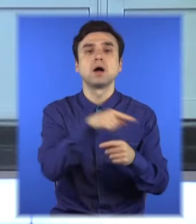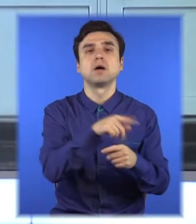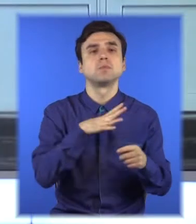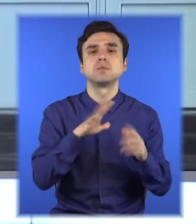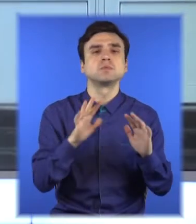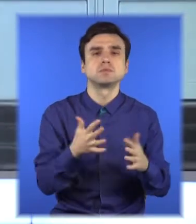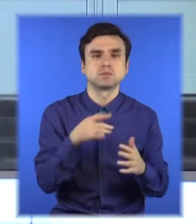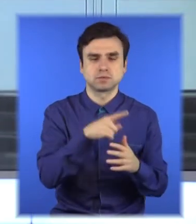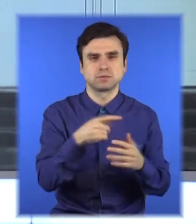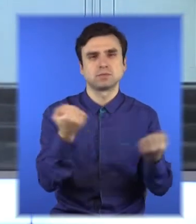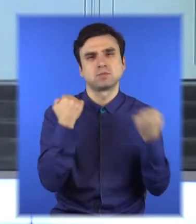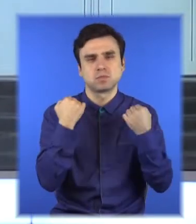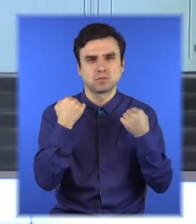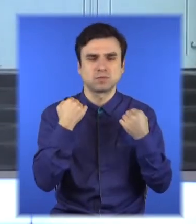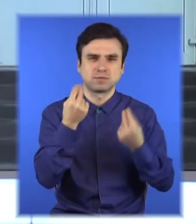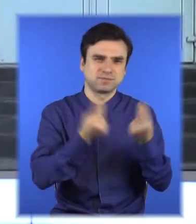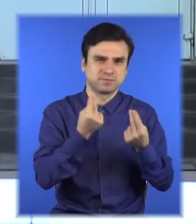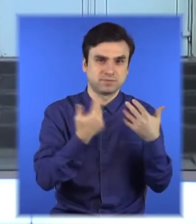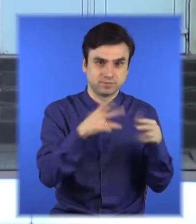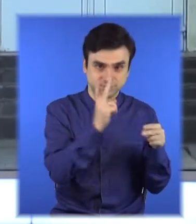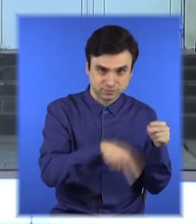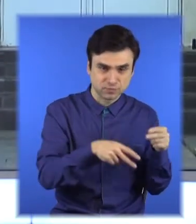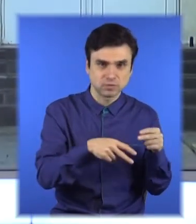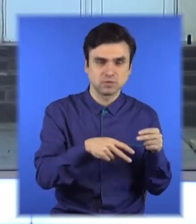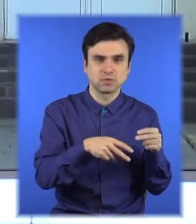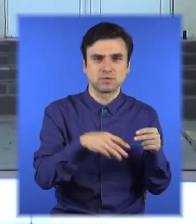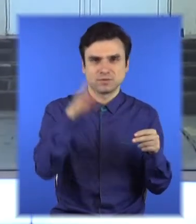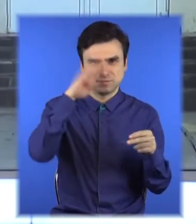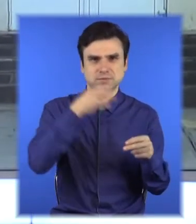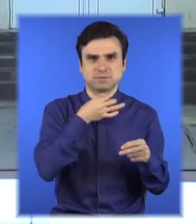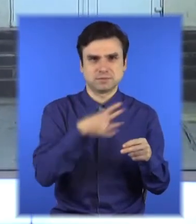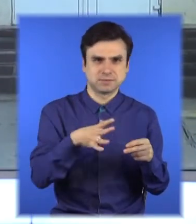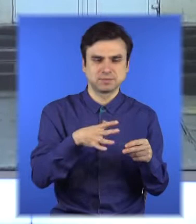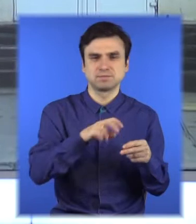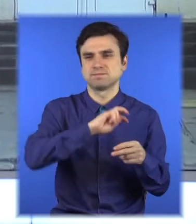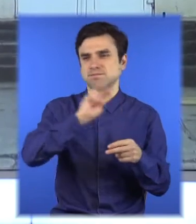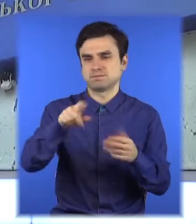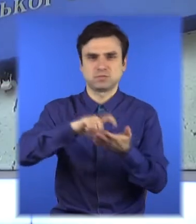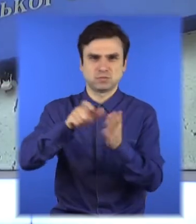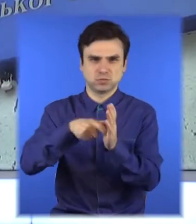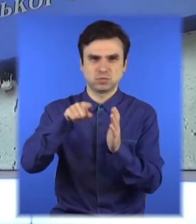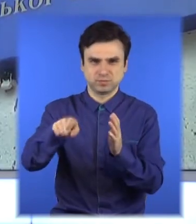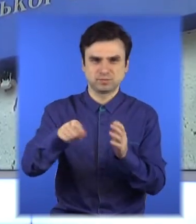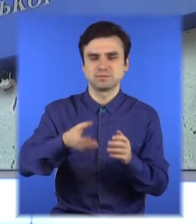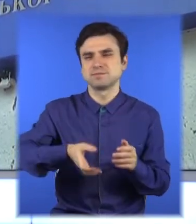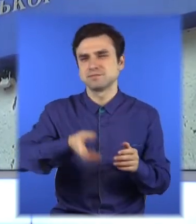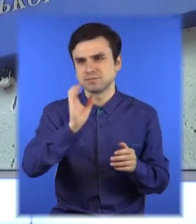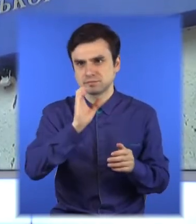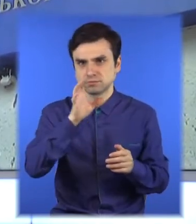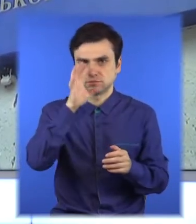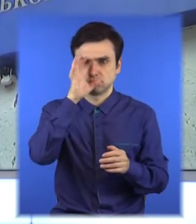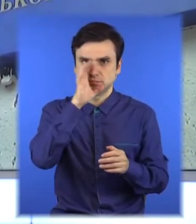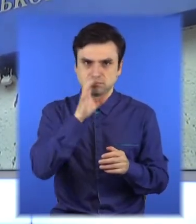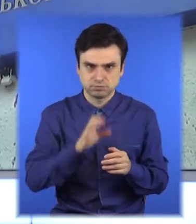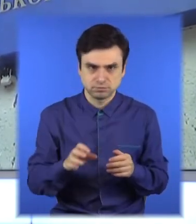до класного кабінету, там випили води, їм одразу стало зле. Згодом погіршило і четвертому хлопцеві. Медики приїхали